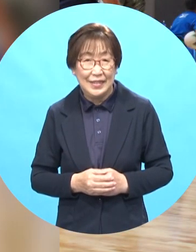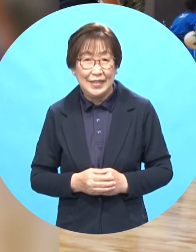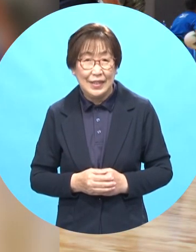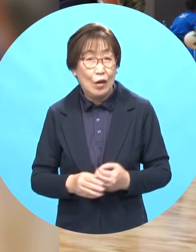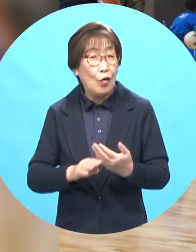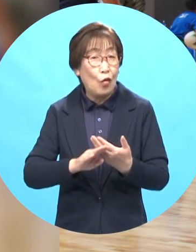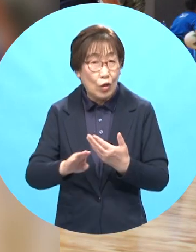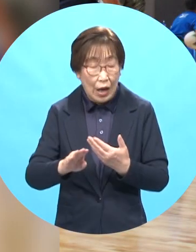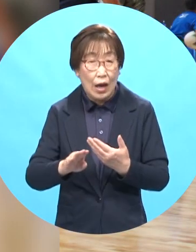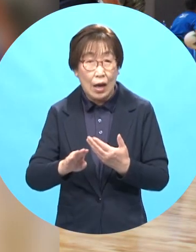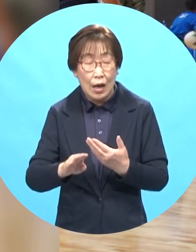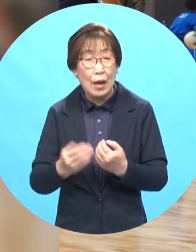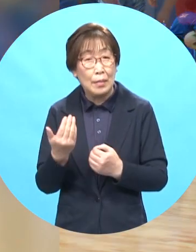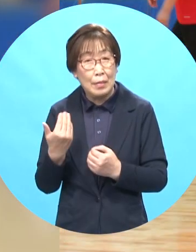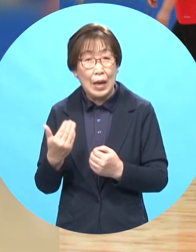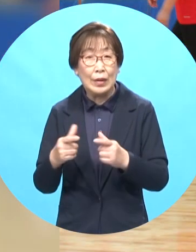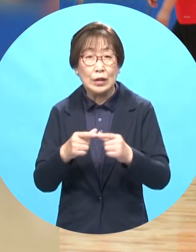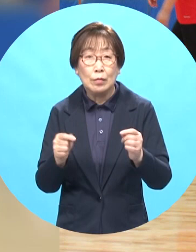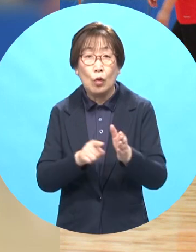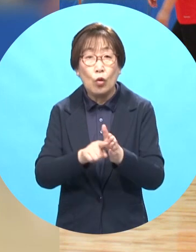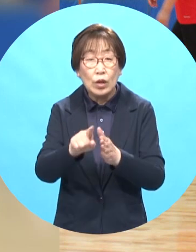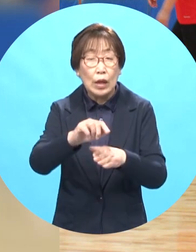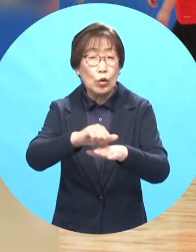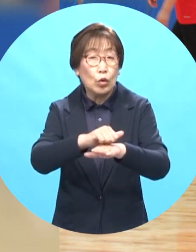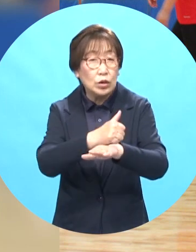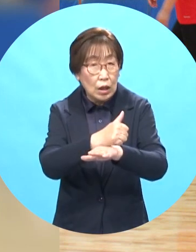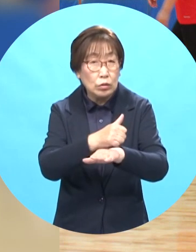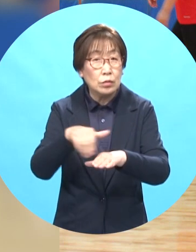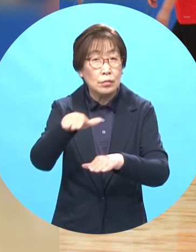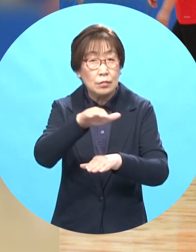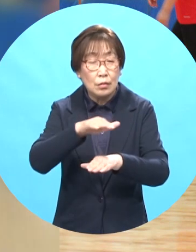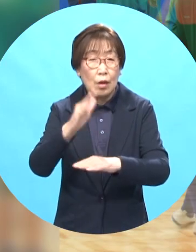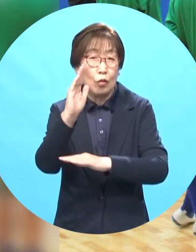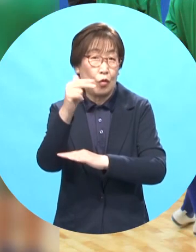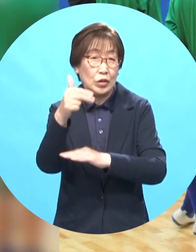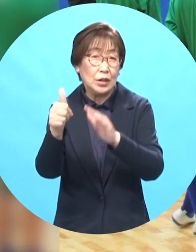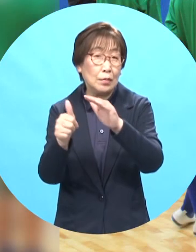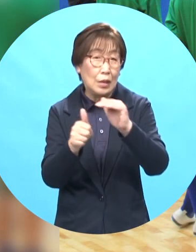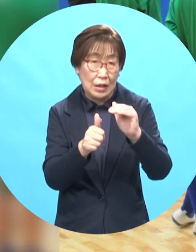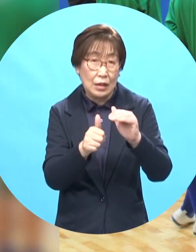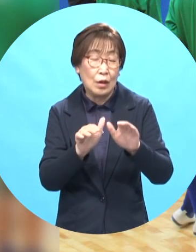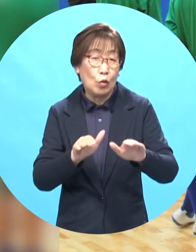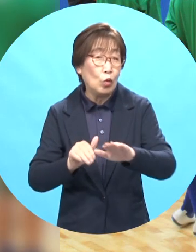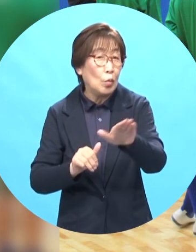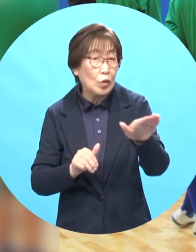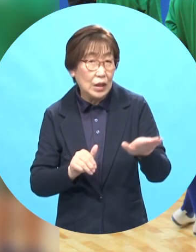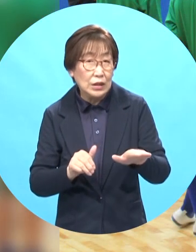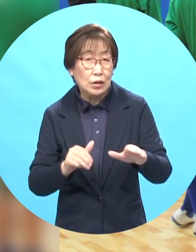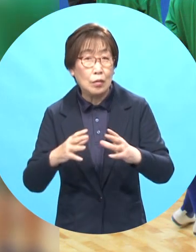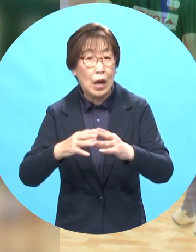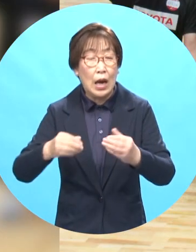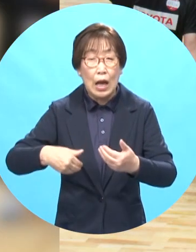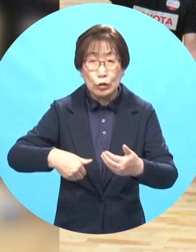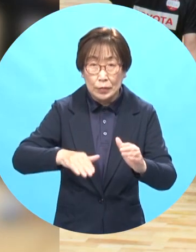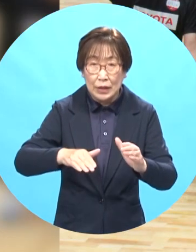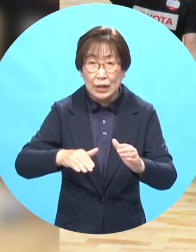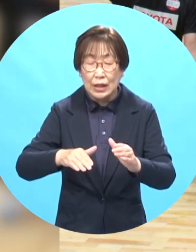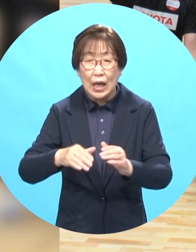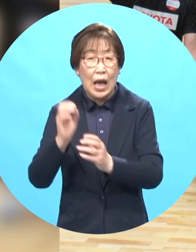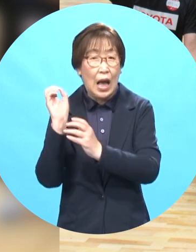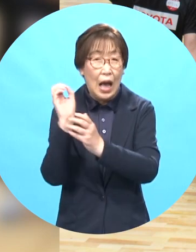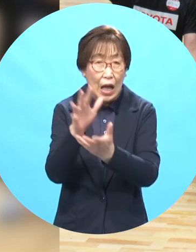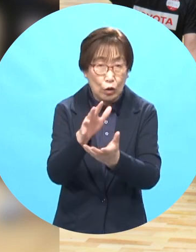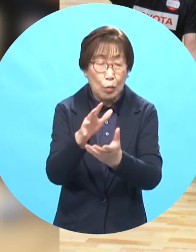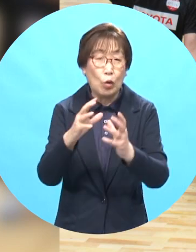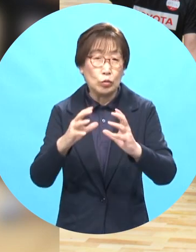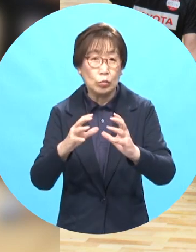このほか元日本代表選手らを講師に迎え、子どもたちはラグビーやハンドボールなど4つの競技を体験しました